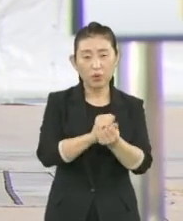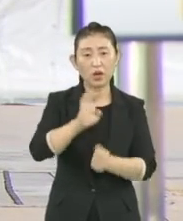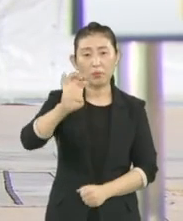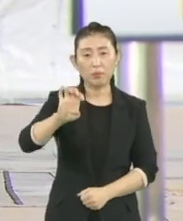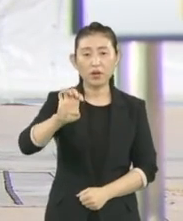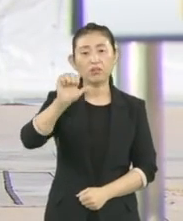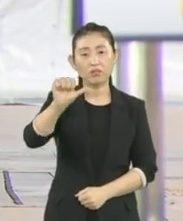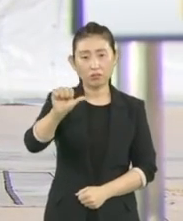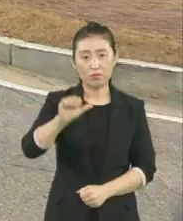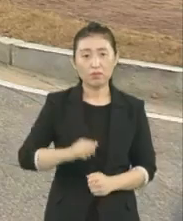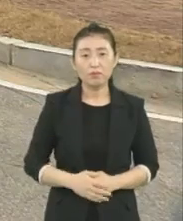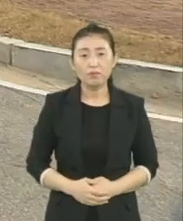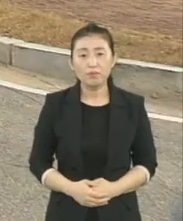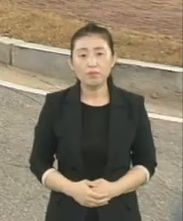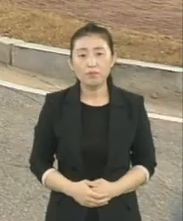추가됐습니다